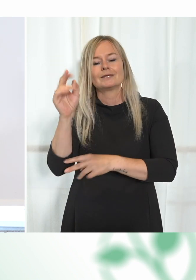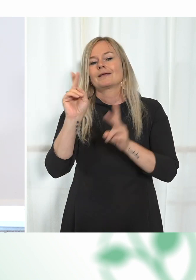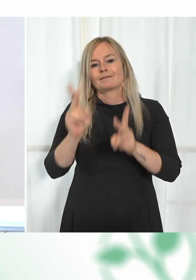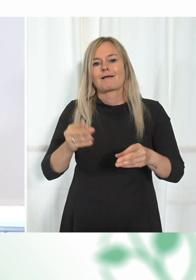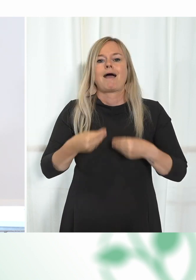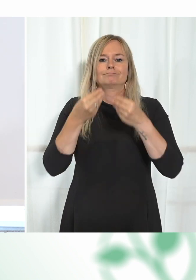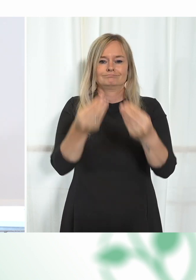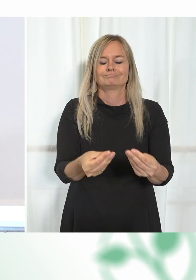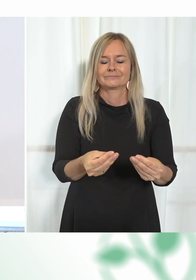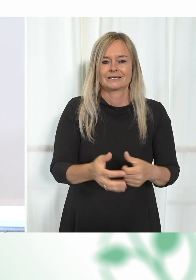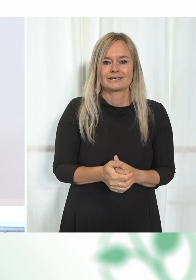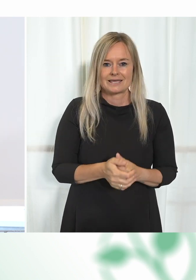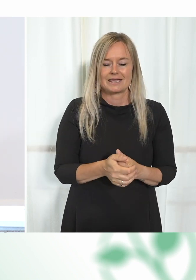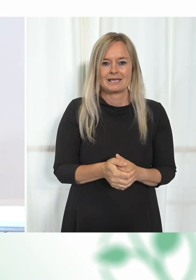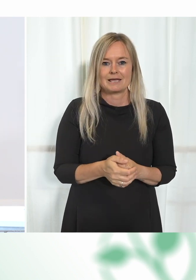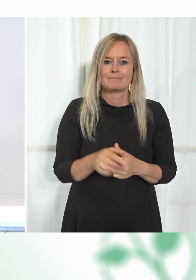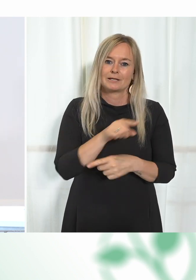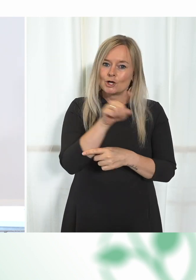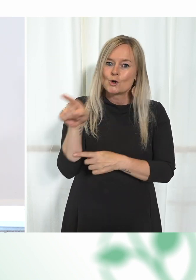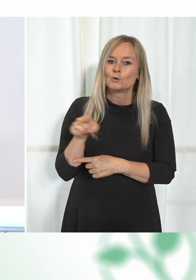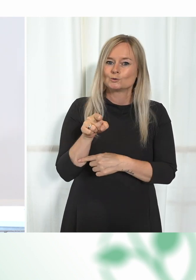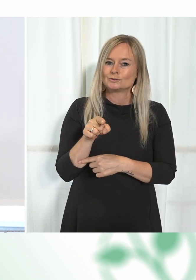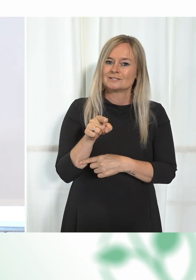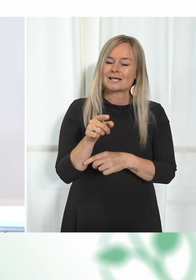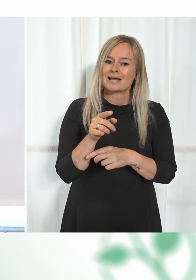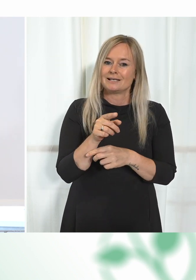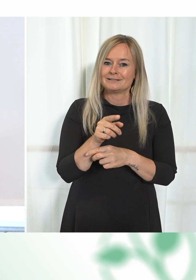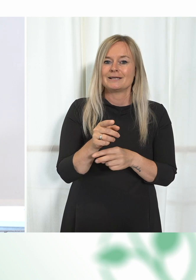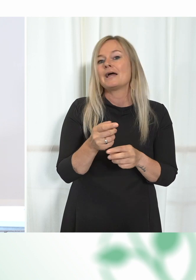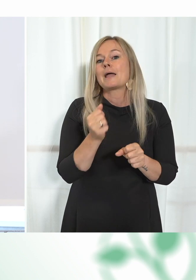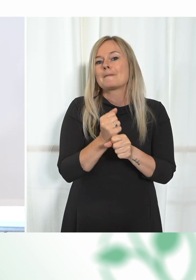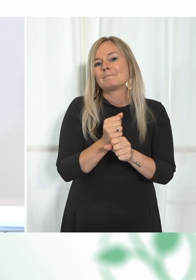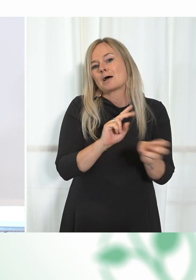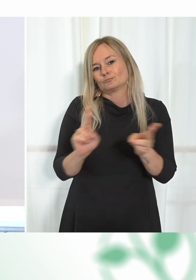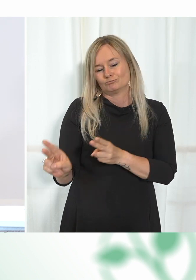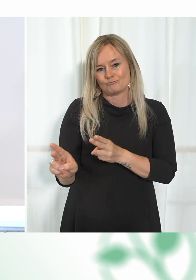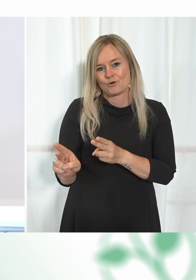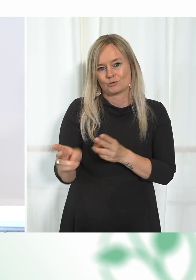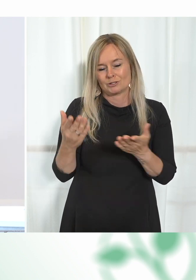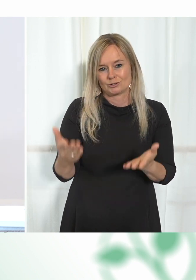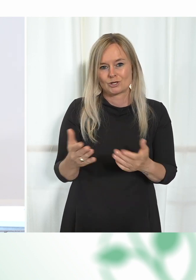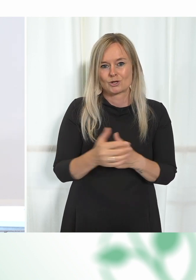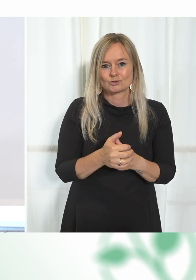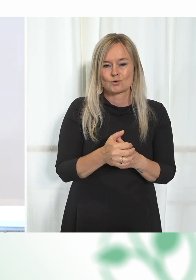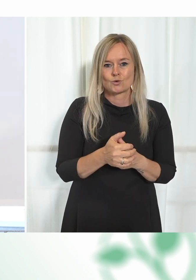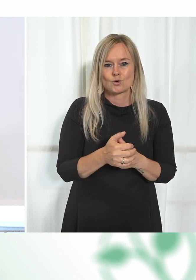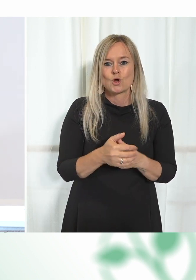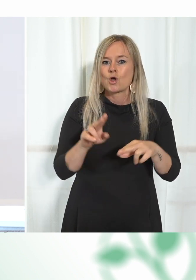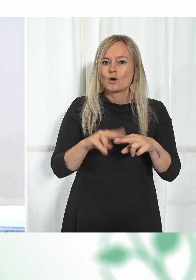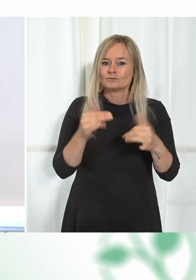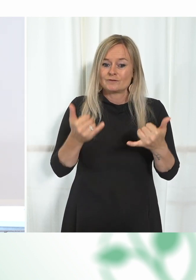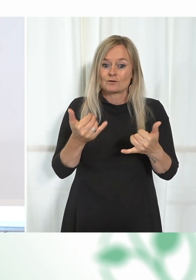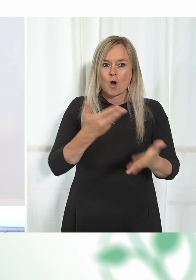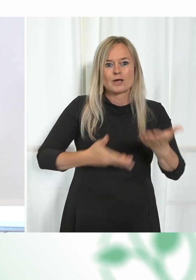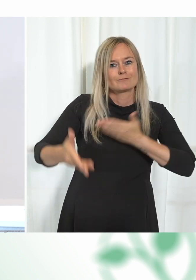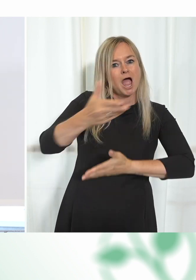schaffen. Dadurch, dass Sie Interesse zeigen an den Zero Project Unternehmensdialogen und an den Austausch, bin ich davon überzeugt, dass Sie gemeinsam mit den